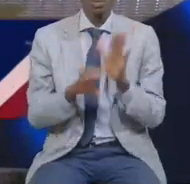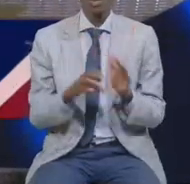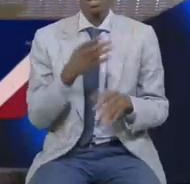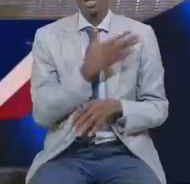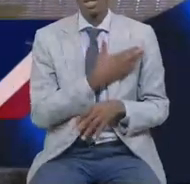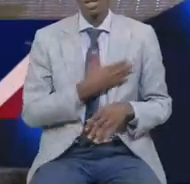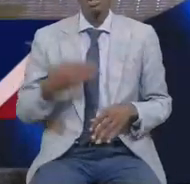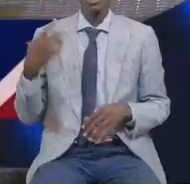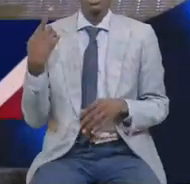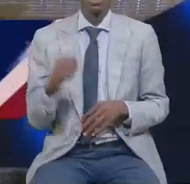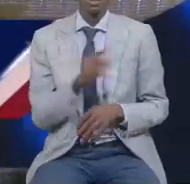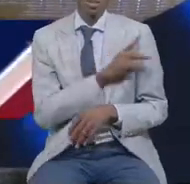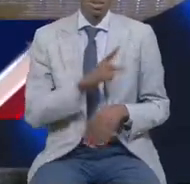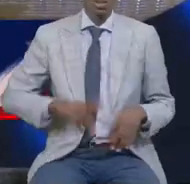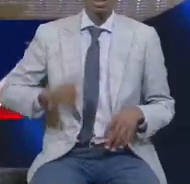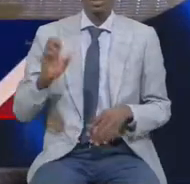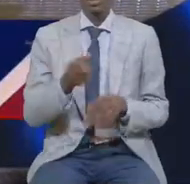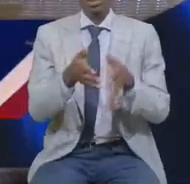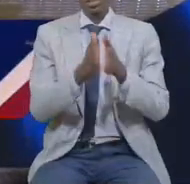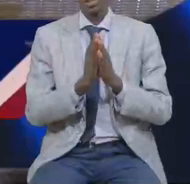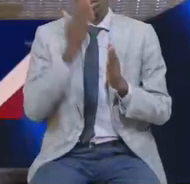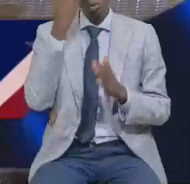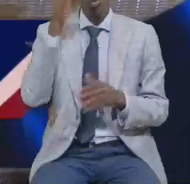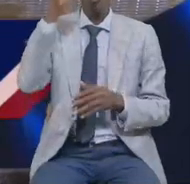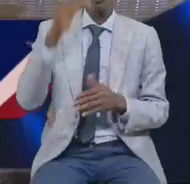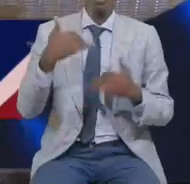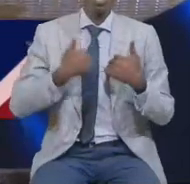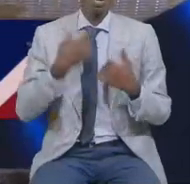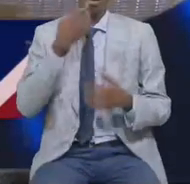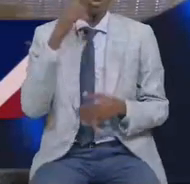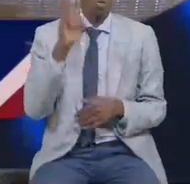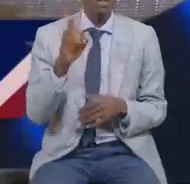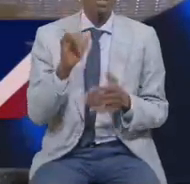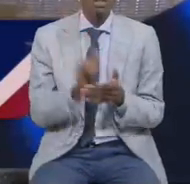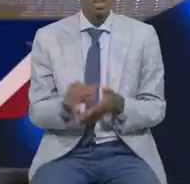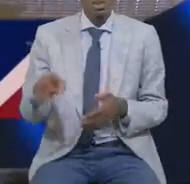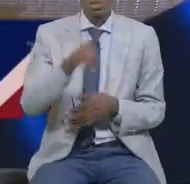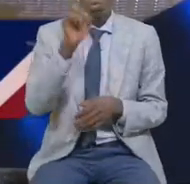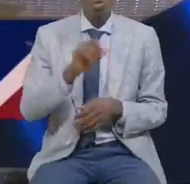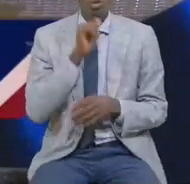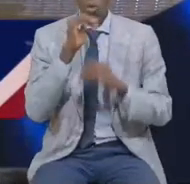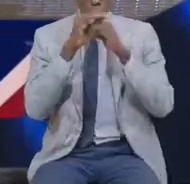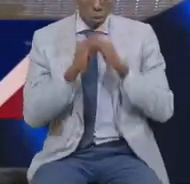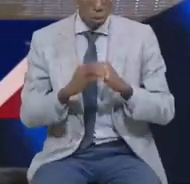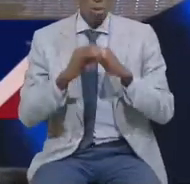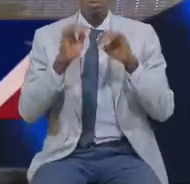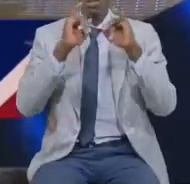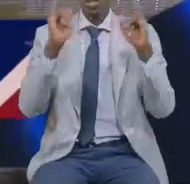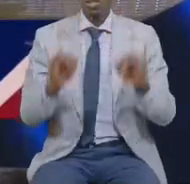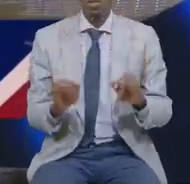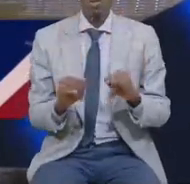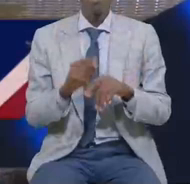roi. Vous savez déjà que Dieu a commandé de ne pas adorer l'idole.